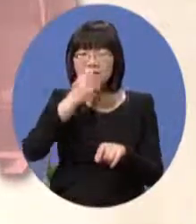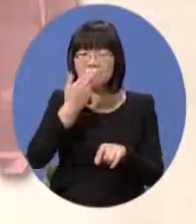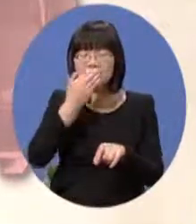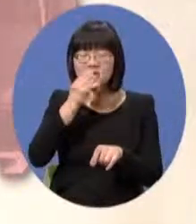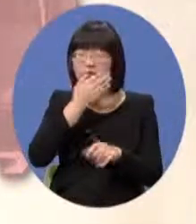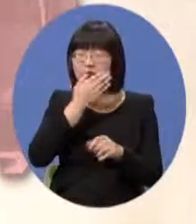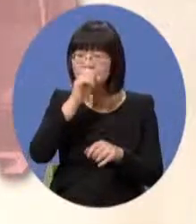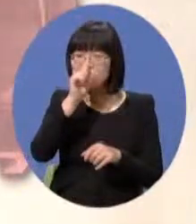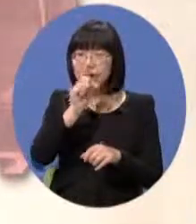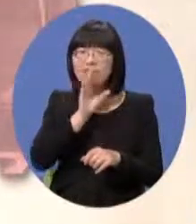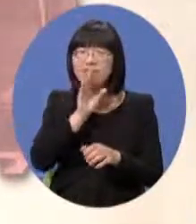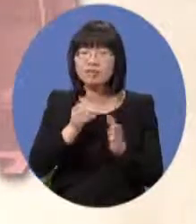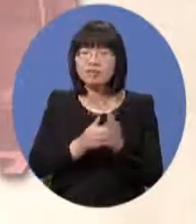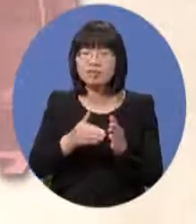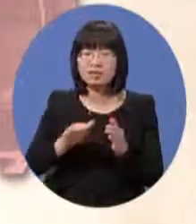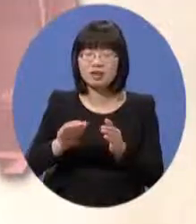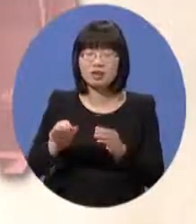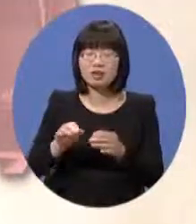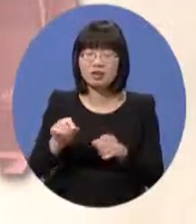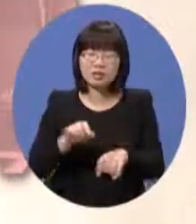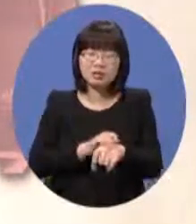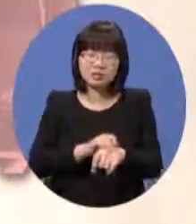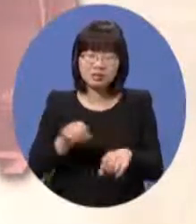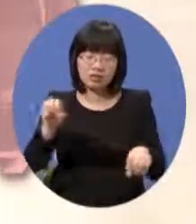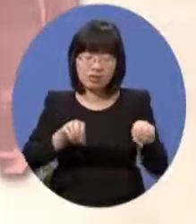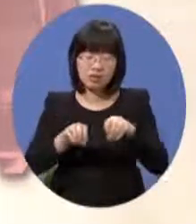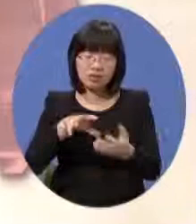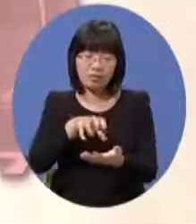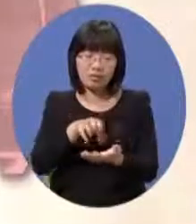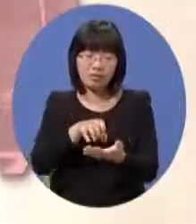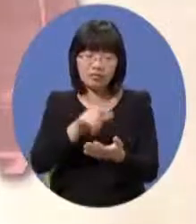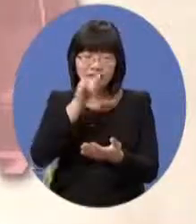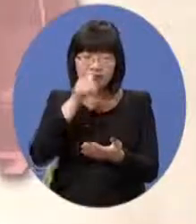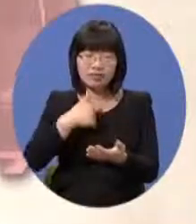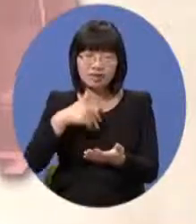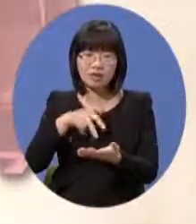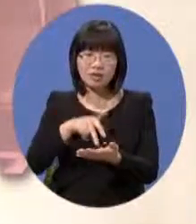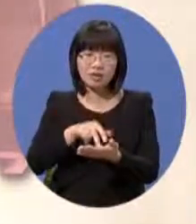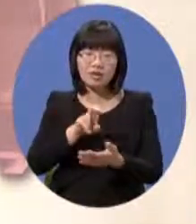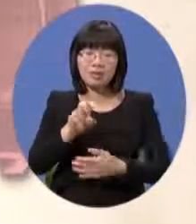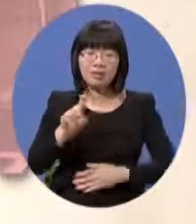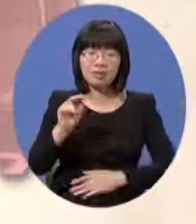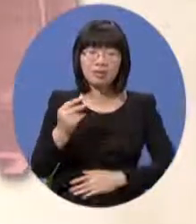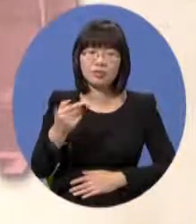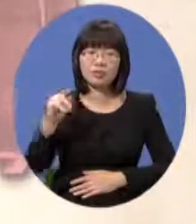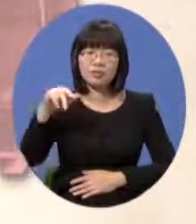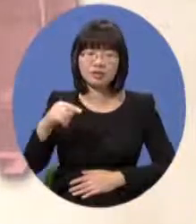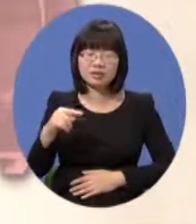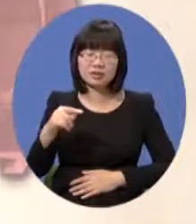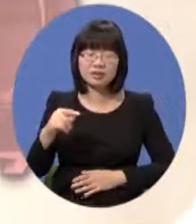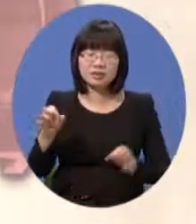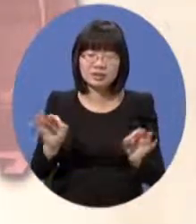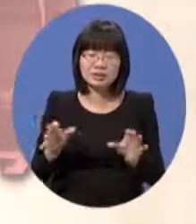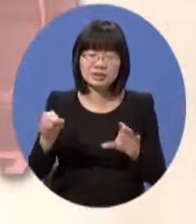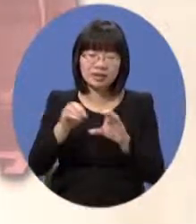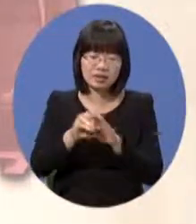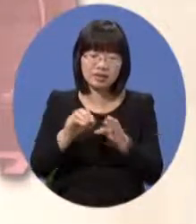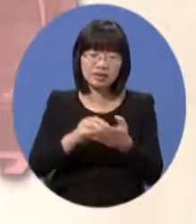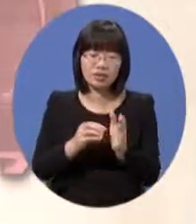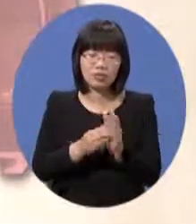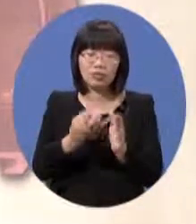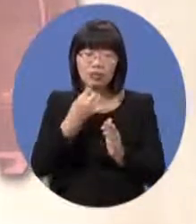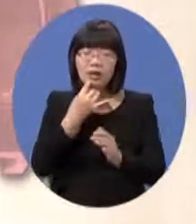좋으신데요. 뭐 소스에 특정 소스에 버무리시거나 아니면 저희 같은 경우는 마요네즈에 살짝 찍어 먹는 정도로 먹고 있고요.